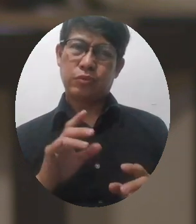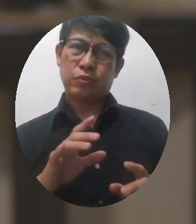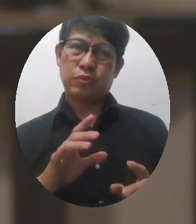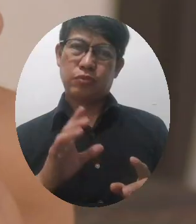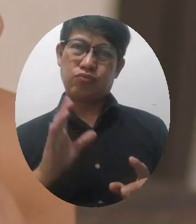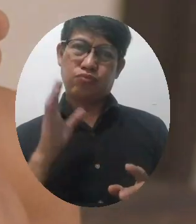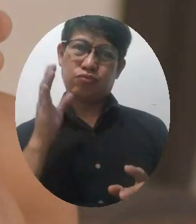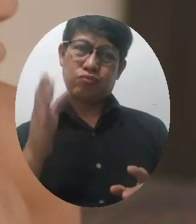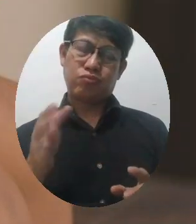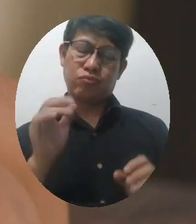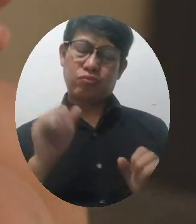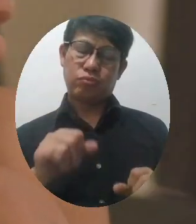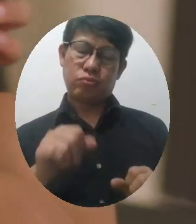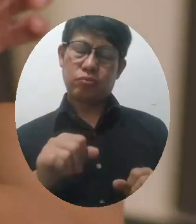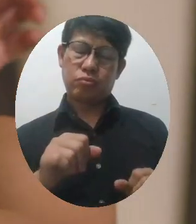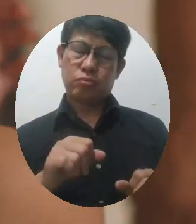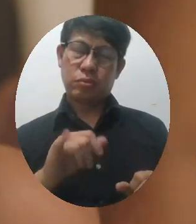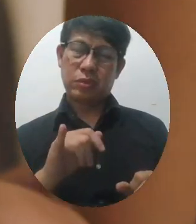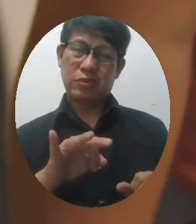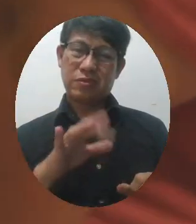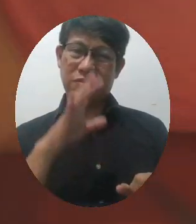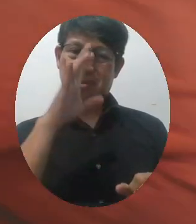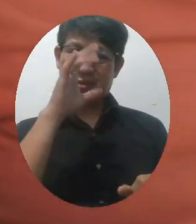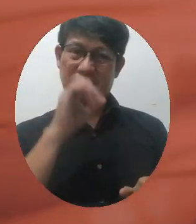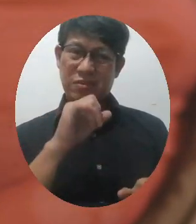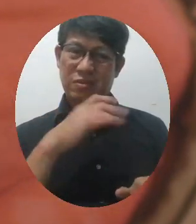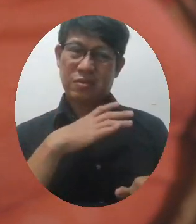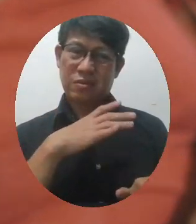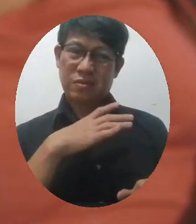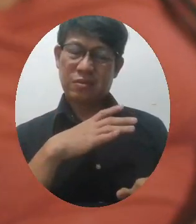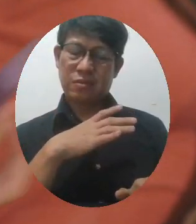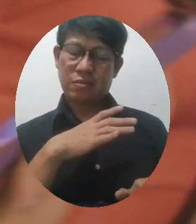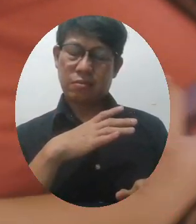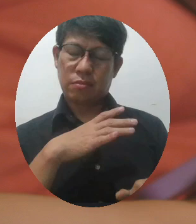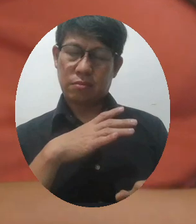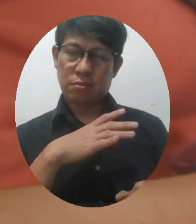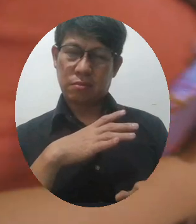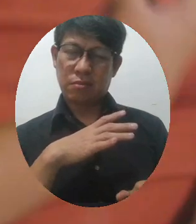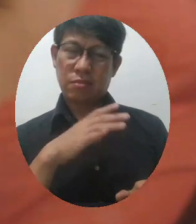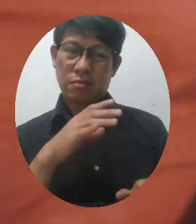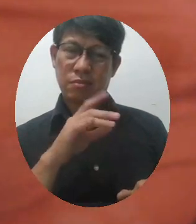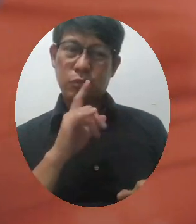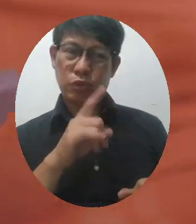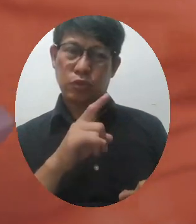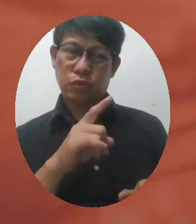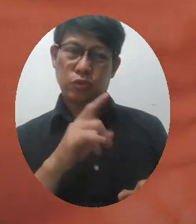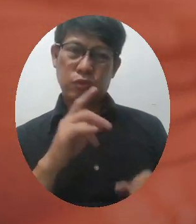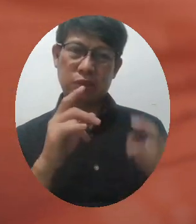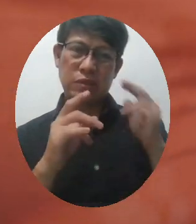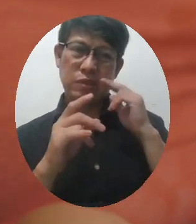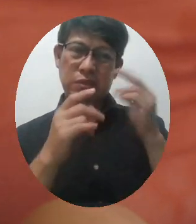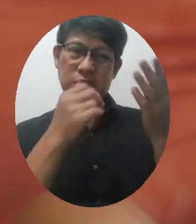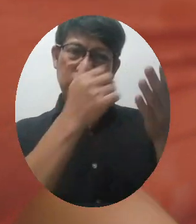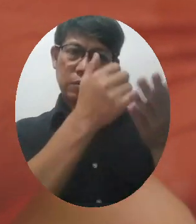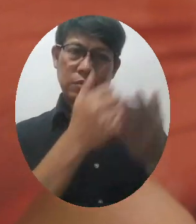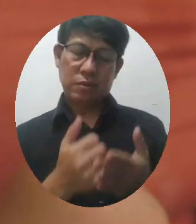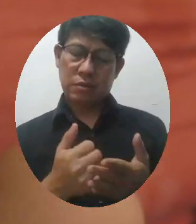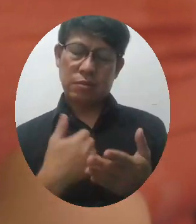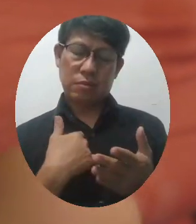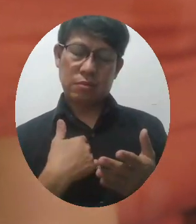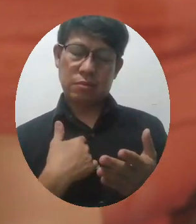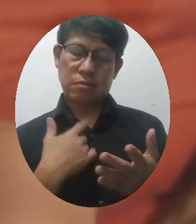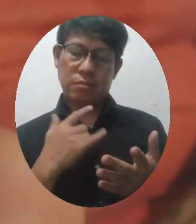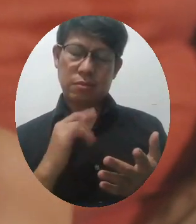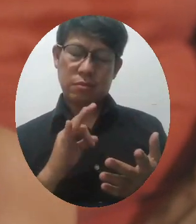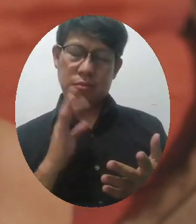Kasi balang araw din naman na pag tayo tumanda, pag si Natalie okay na, sabi niya ganun. Tayo naman din ang aalagaan yan. Yun